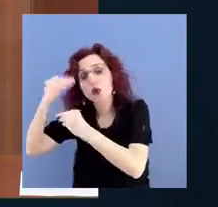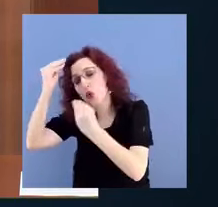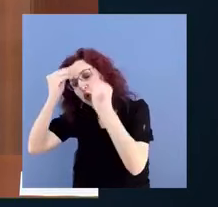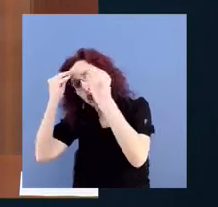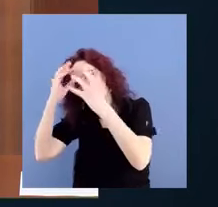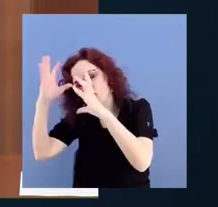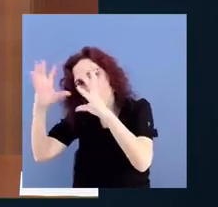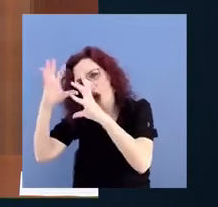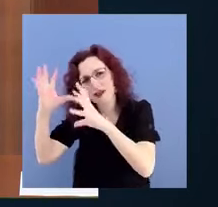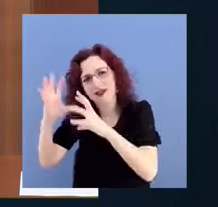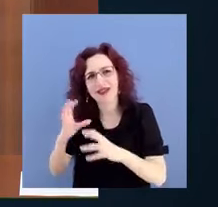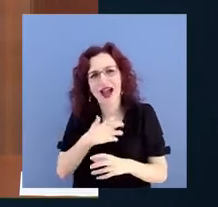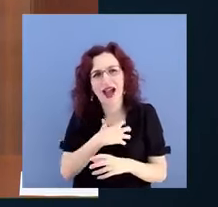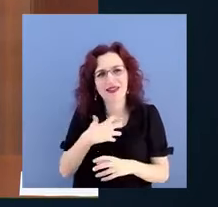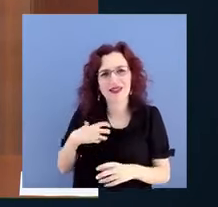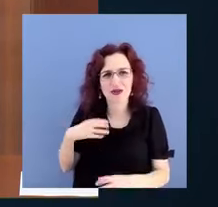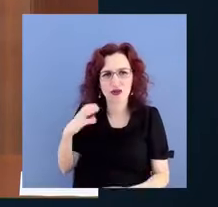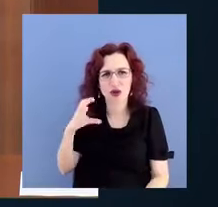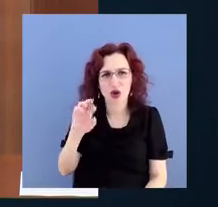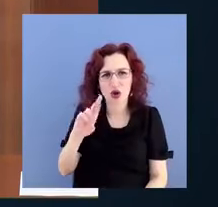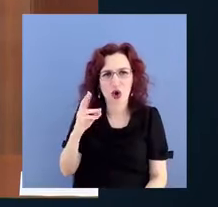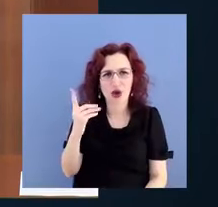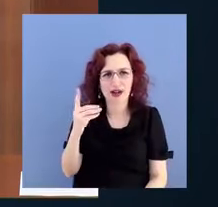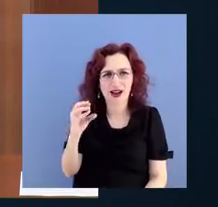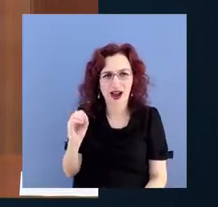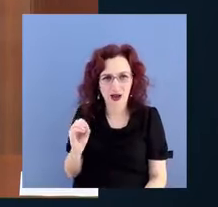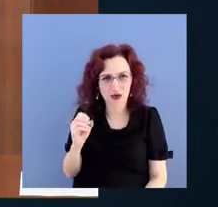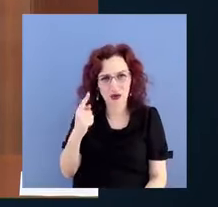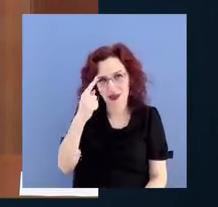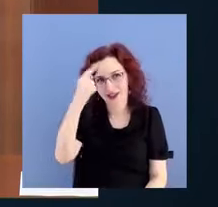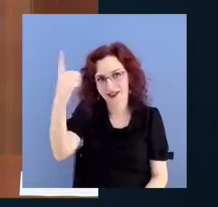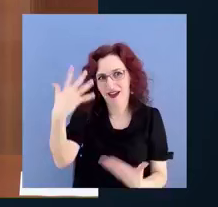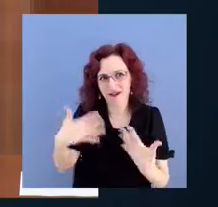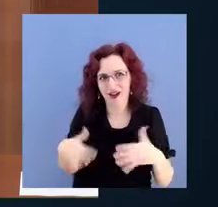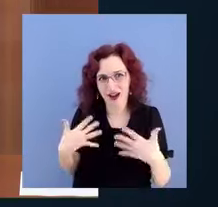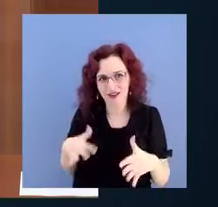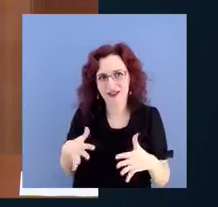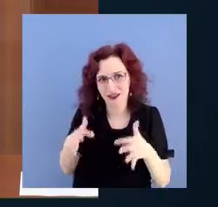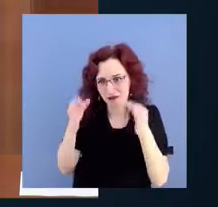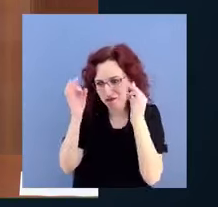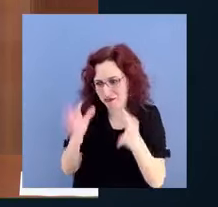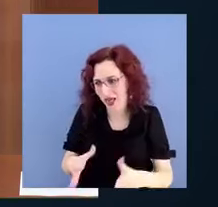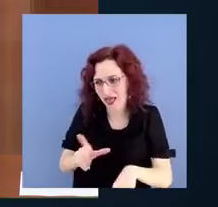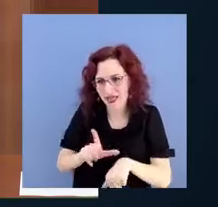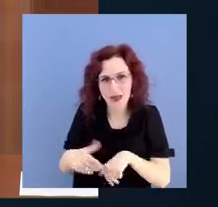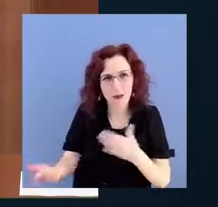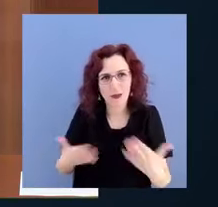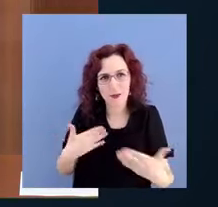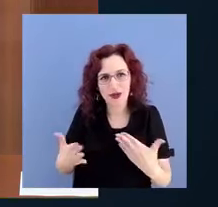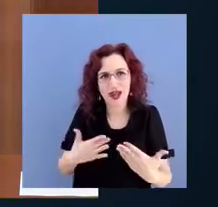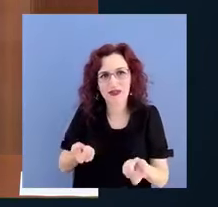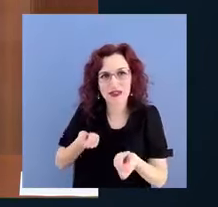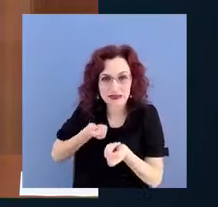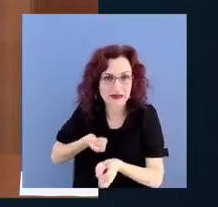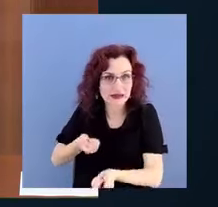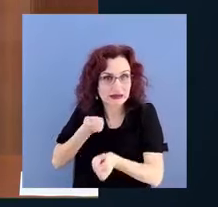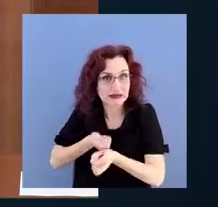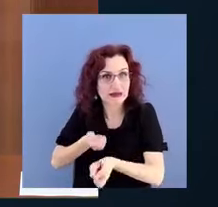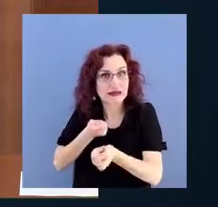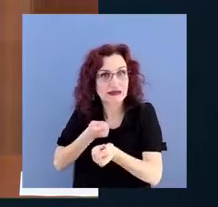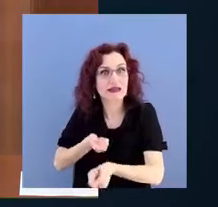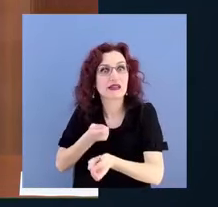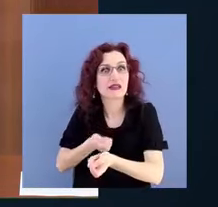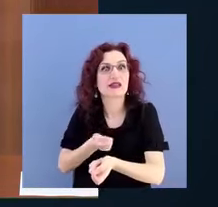ideato e messo in pratica nel giro anche di poco tempo e la ringraziamo anche di questo che consentirà di dare una spinta sicuramente al